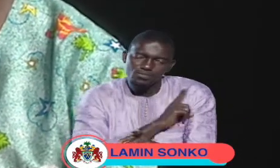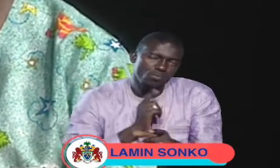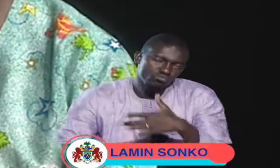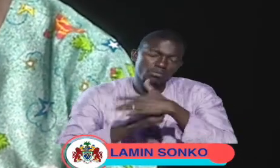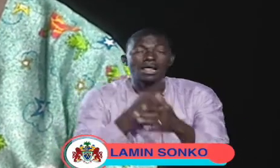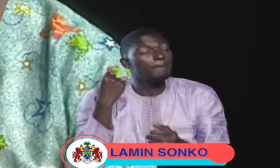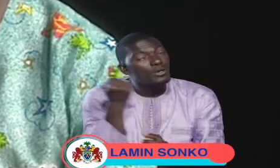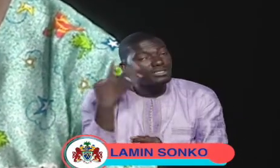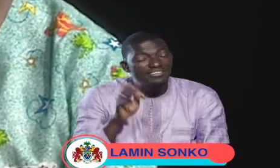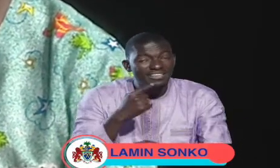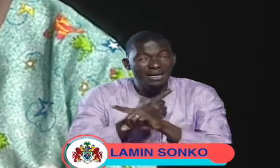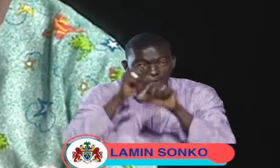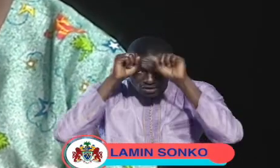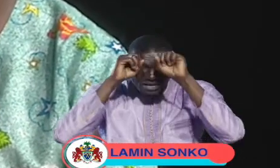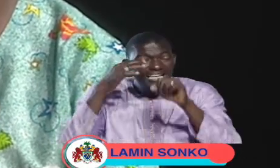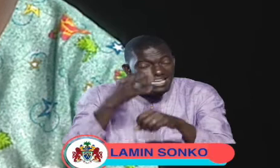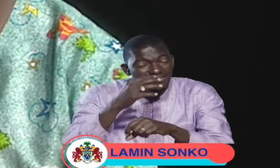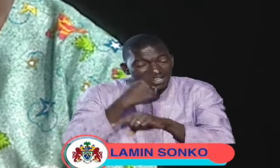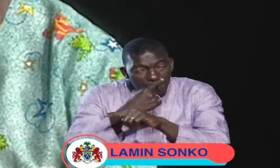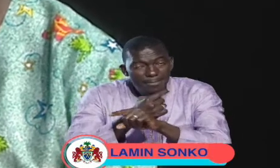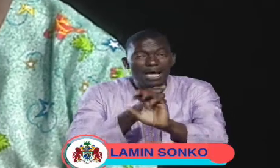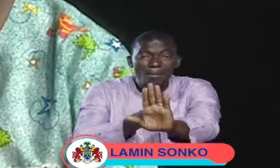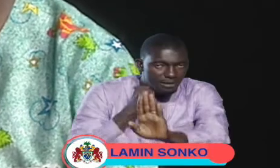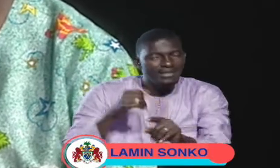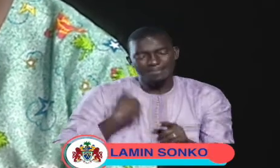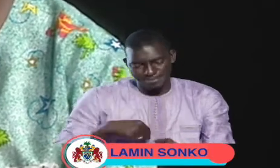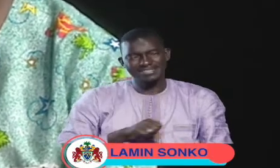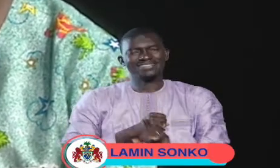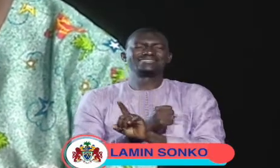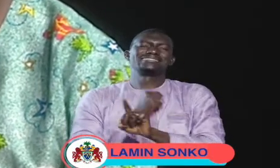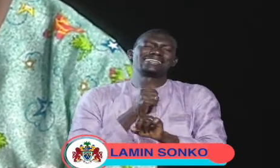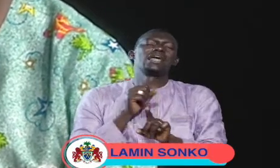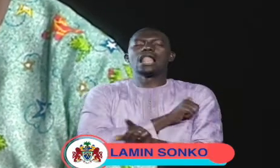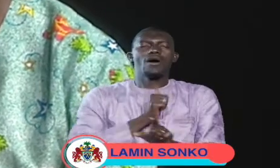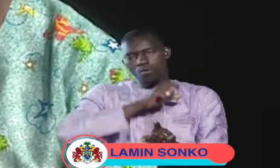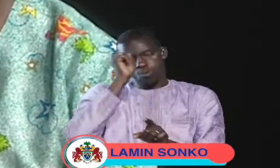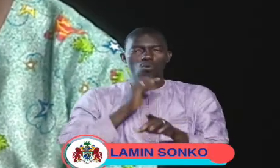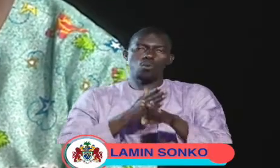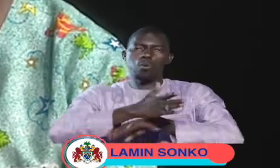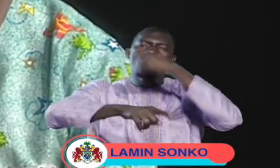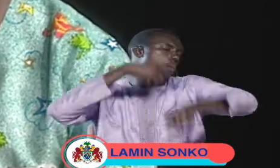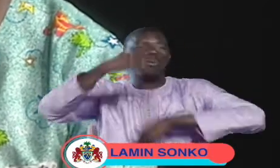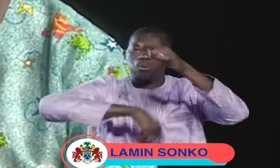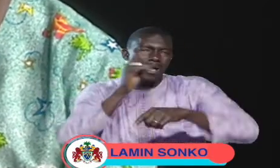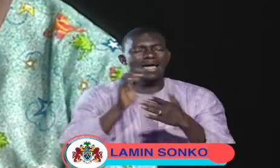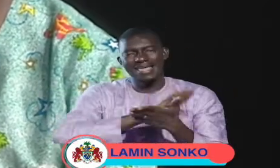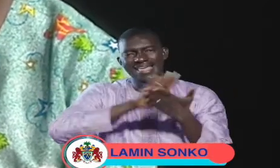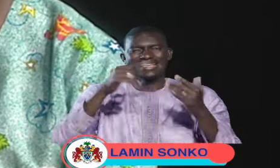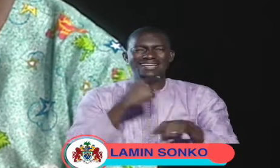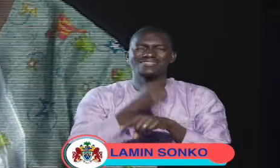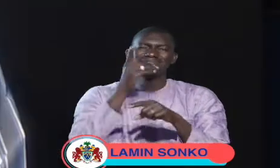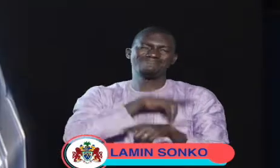banko tankata ntul fana tankata kato be banko le kon pour un se ndando ko nyen sitano nyato gambe be se a e fana